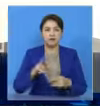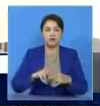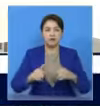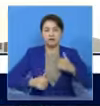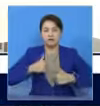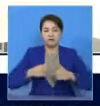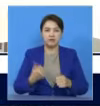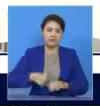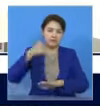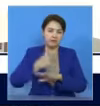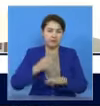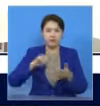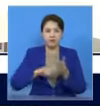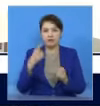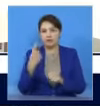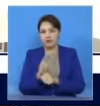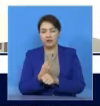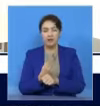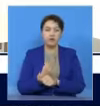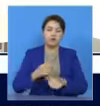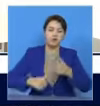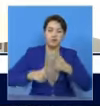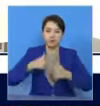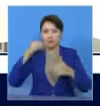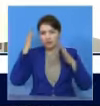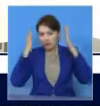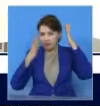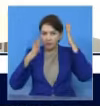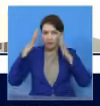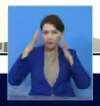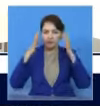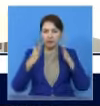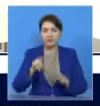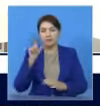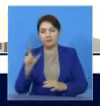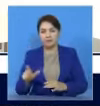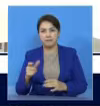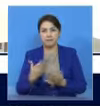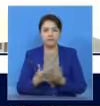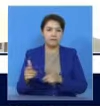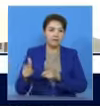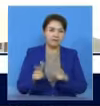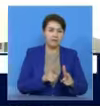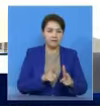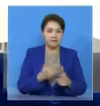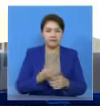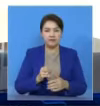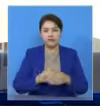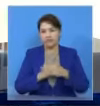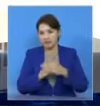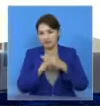басты мақсаты осы ең бірінші жүйелі ойлауға адамды дайындайтын, жаңа